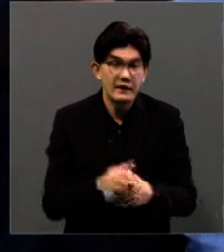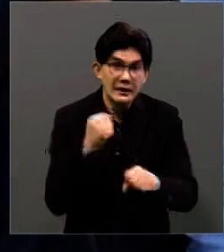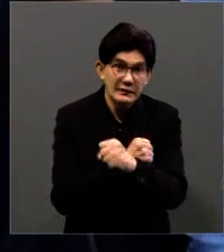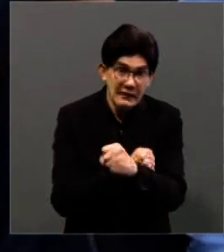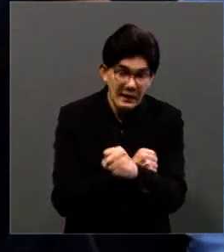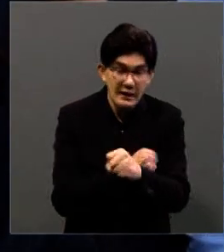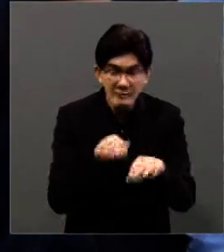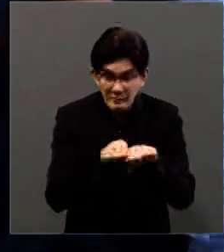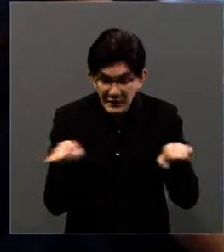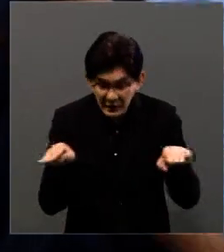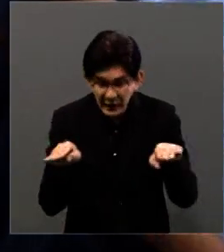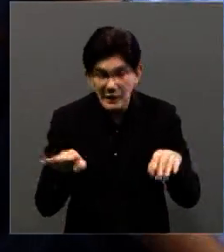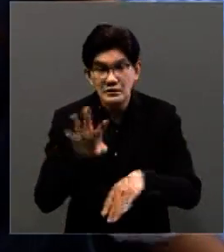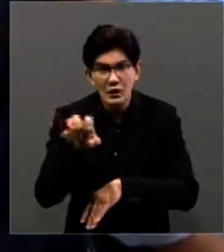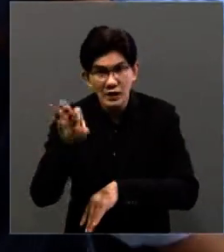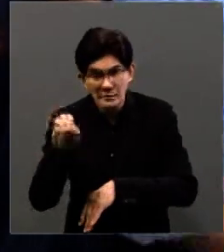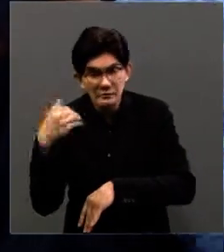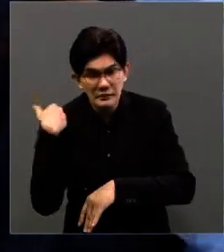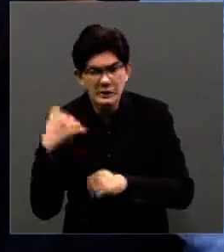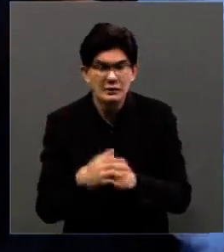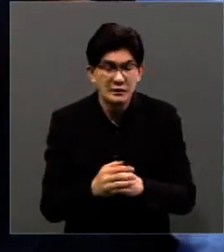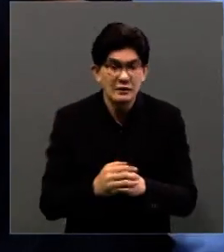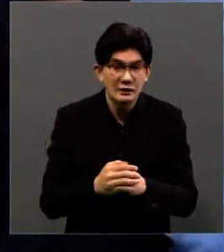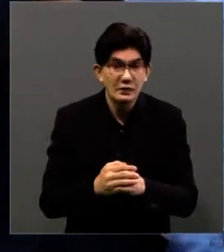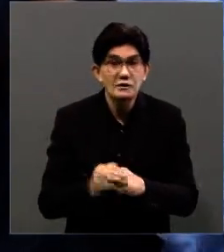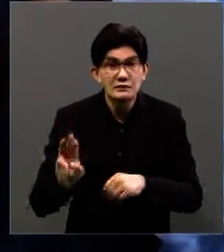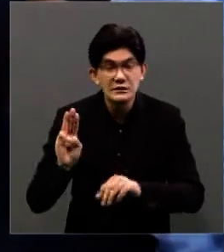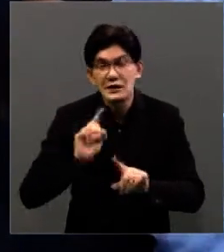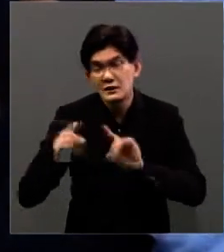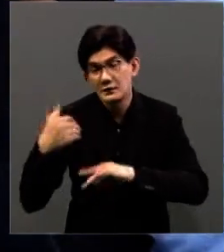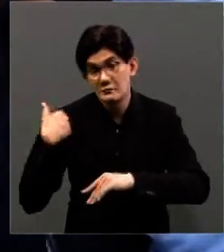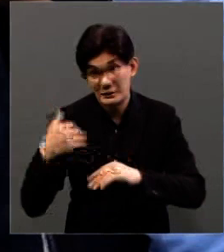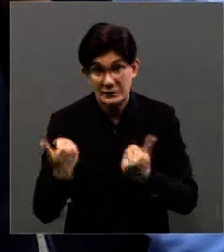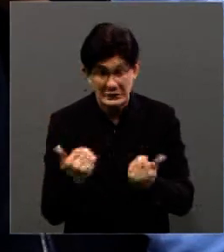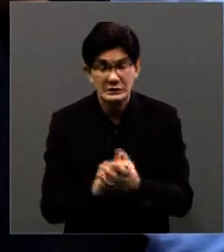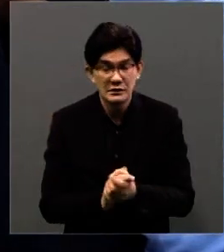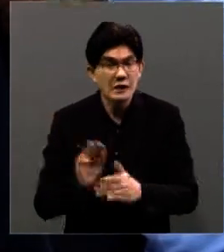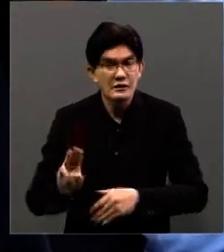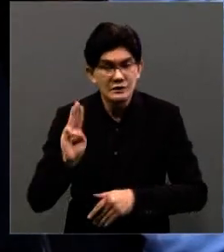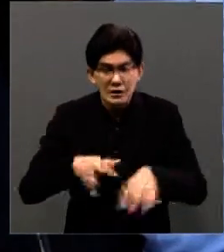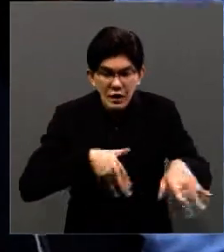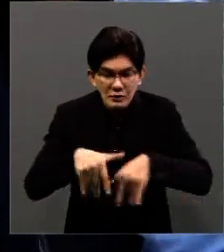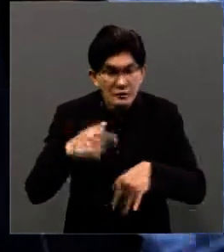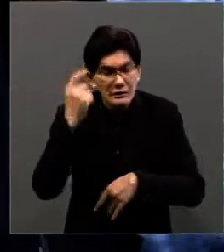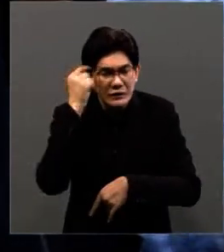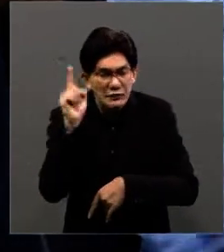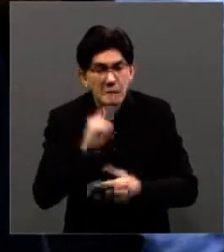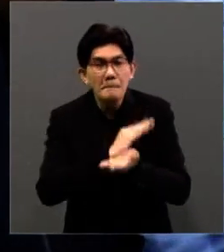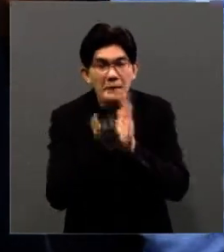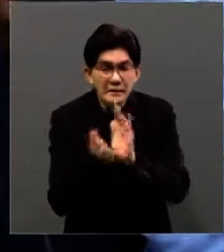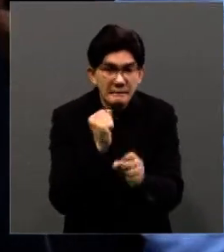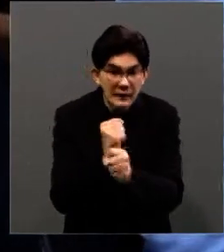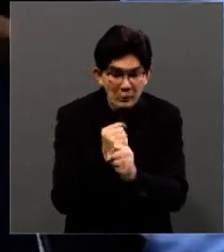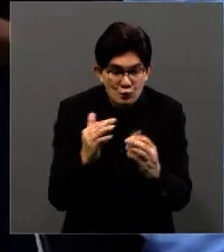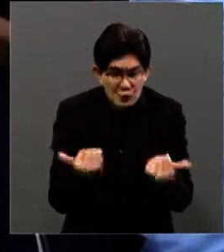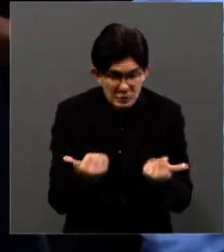ต่ำ450หรือว่าเป็นเรื่องการรับอนุสัญญาต่างๆหรือในเรื่องอื่นๆที่เราสัญญากับประชาชนไว้ว่าเราจะทำเพราะฉะนั้นเนี่ยวันนี้ก็